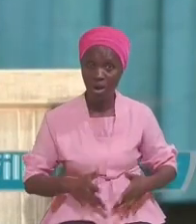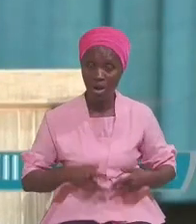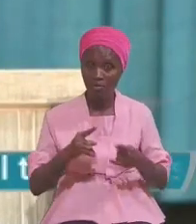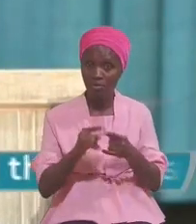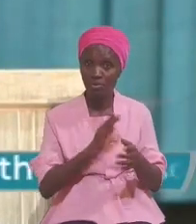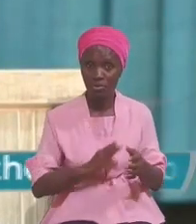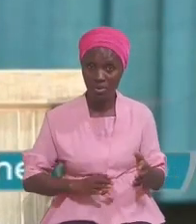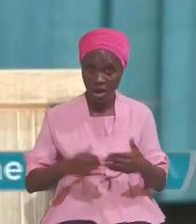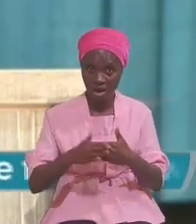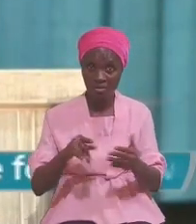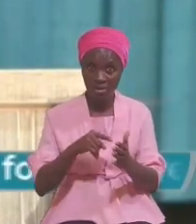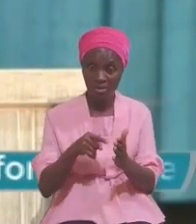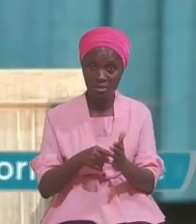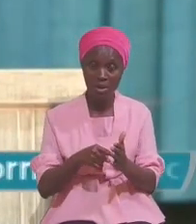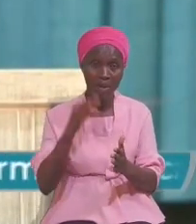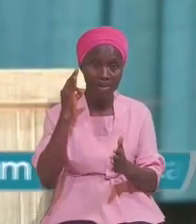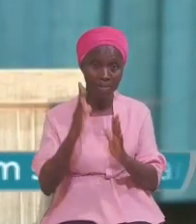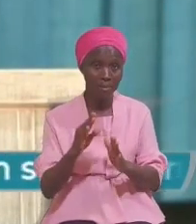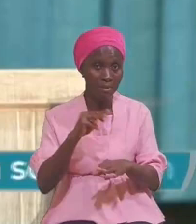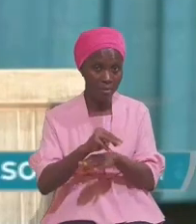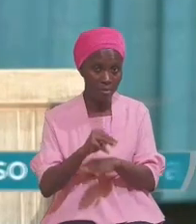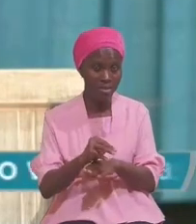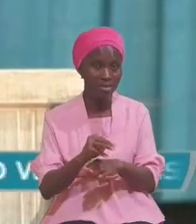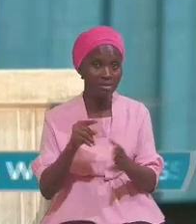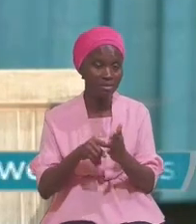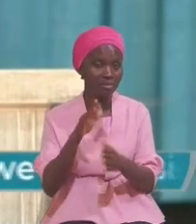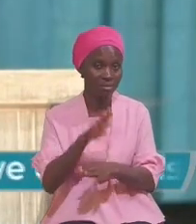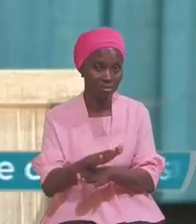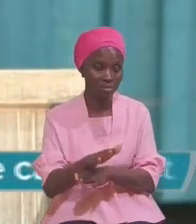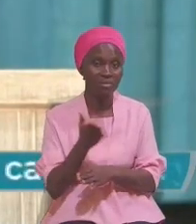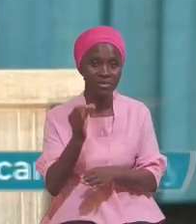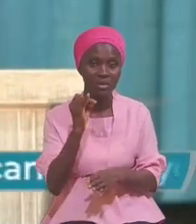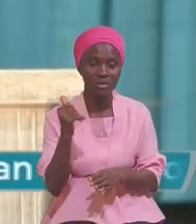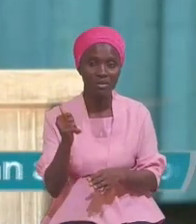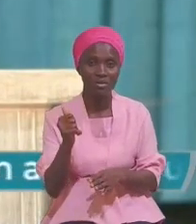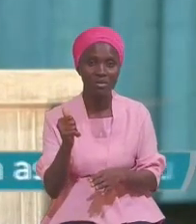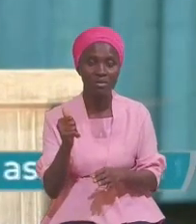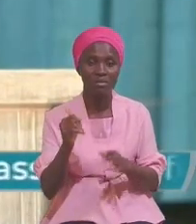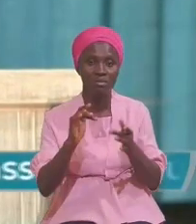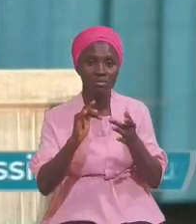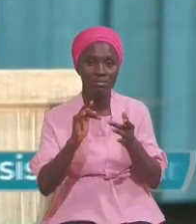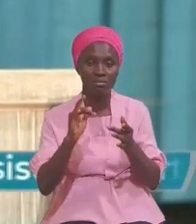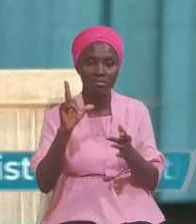Seigneur après le message de ce soir. Il y a un lien là-bas.